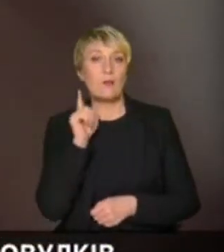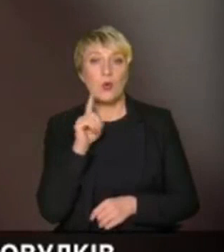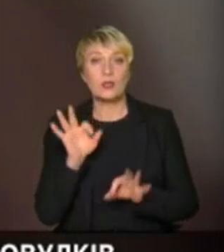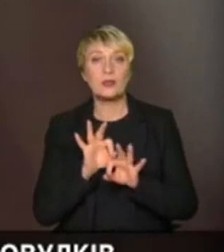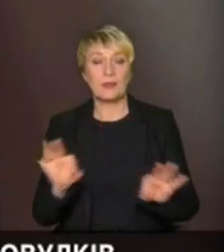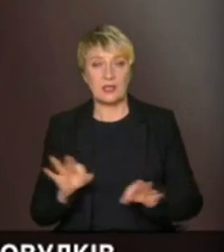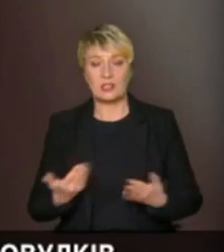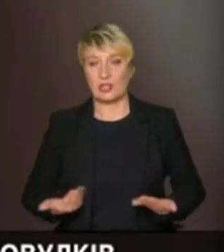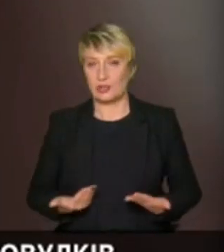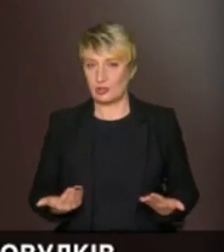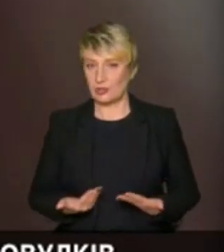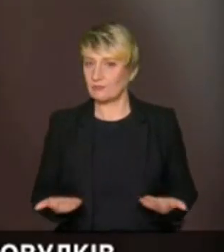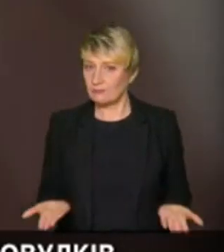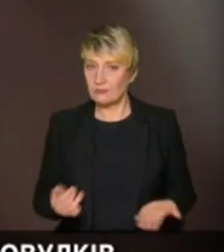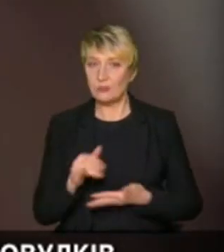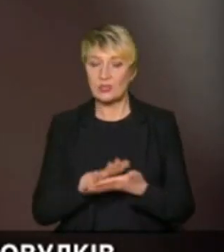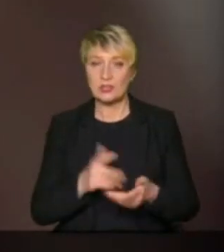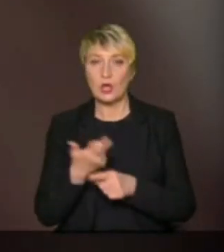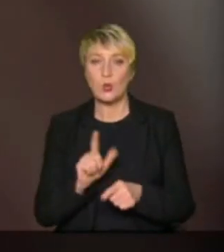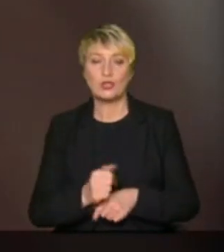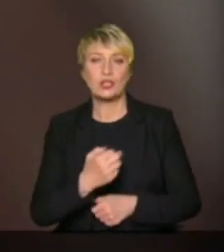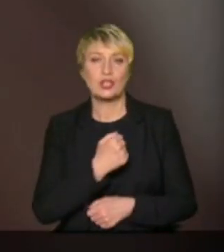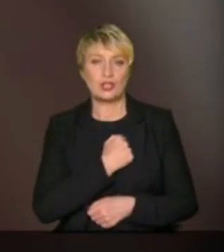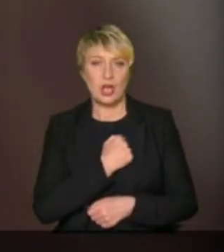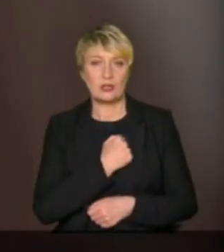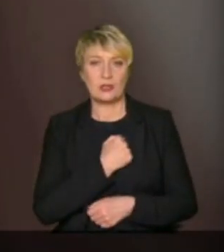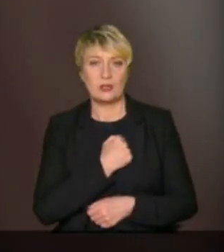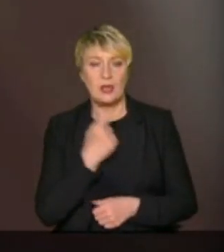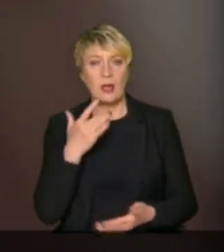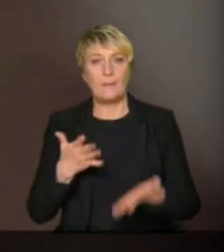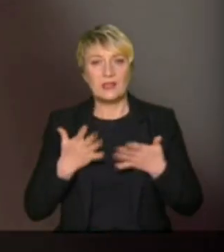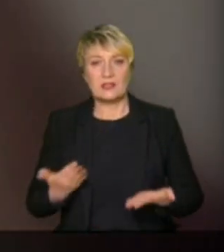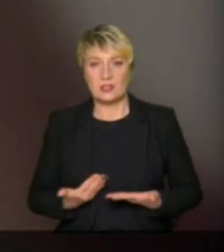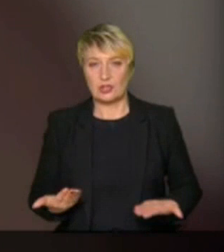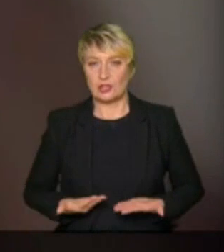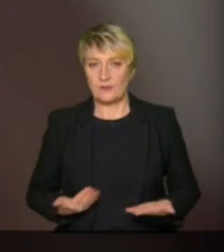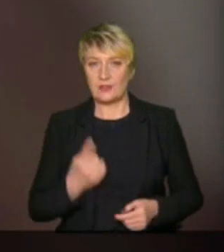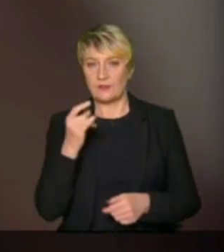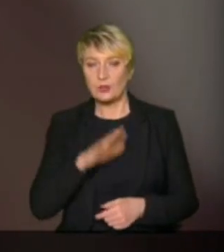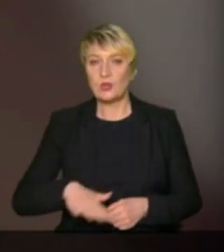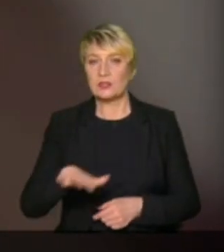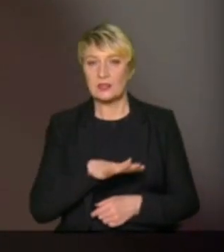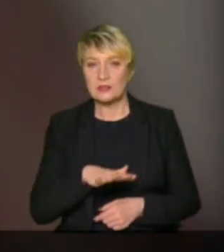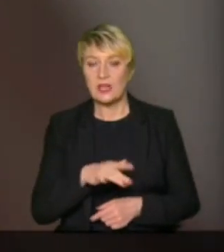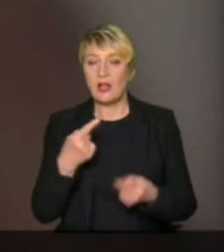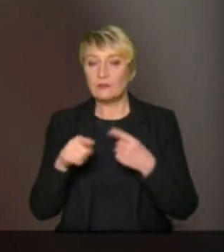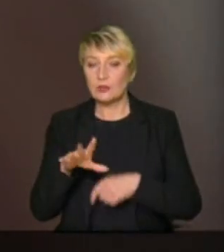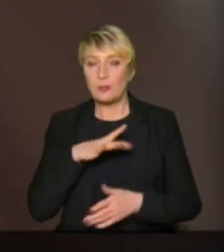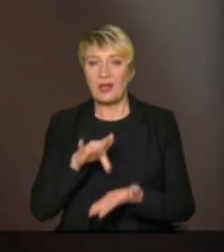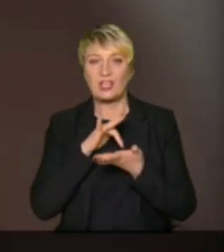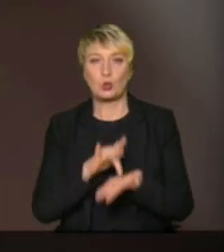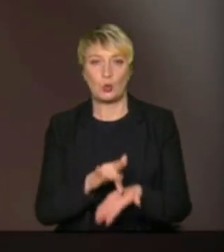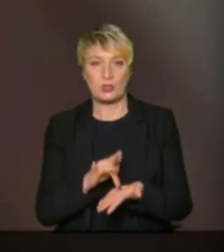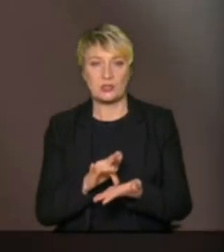одна. І дуже жалко. Эту жизнь, живя в одной стране, в остальных быть только туристом. И не испытать вот